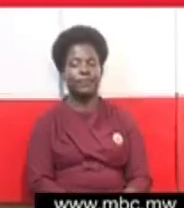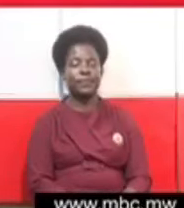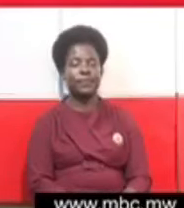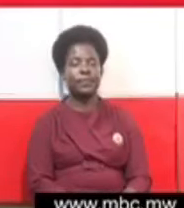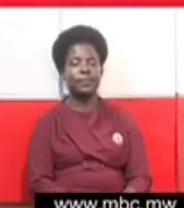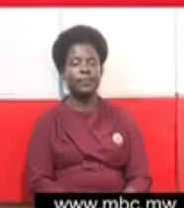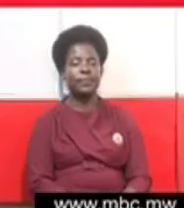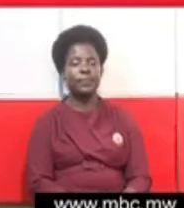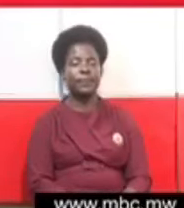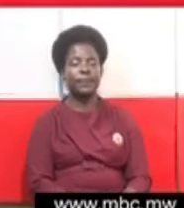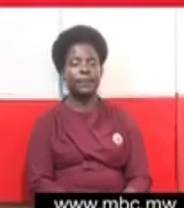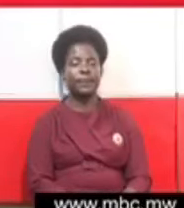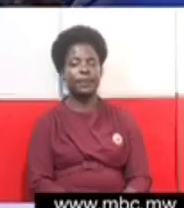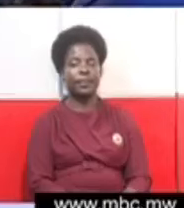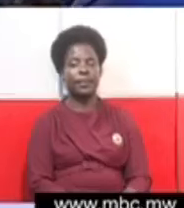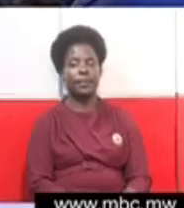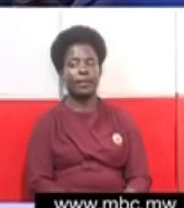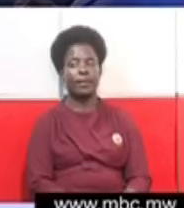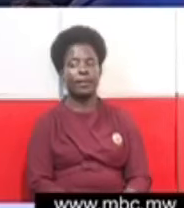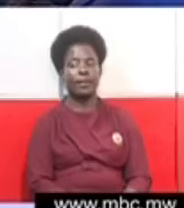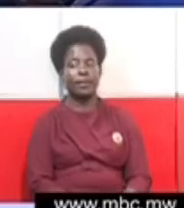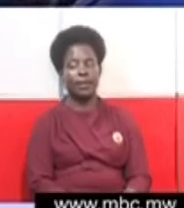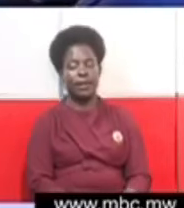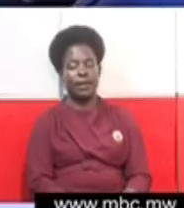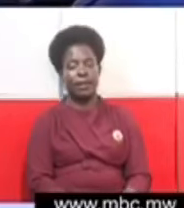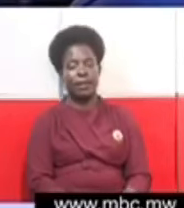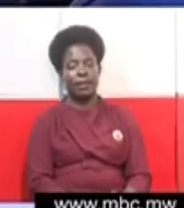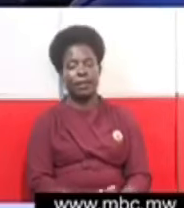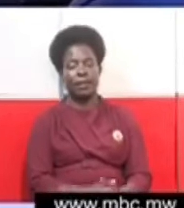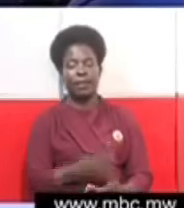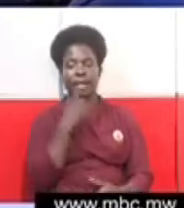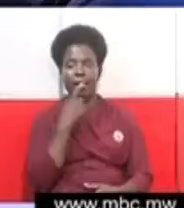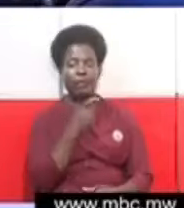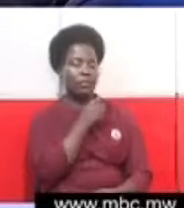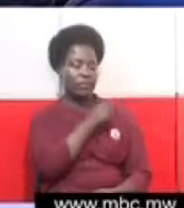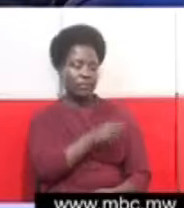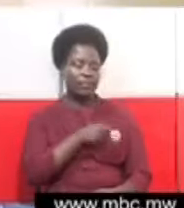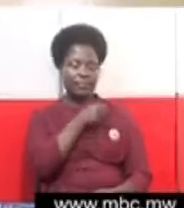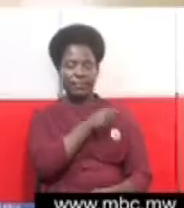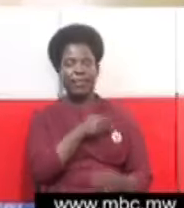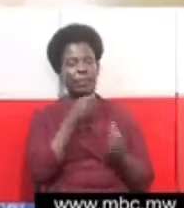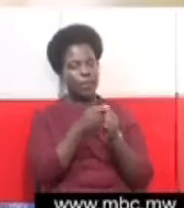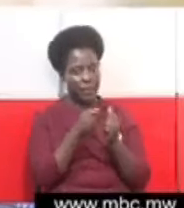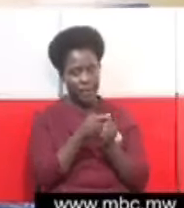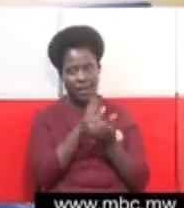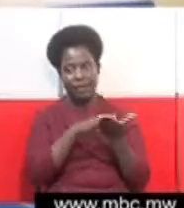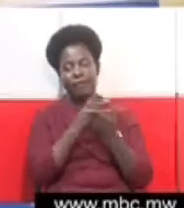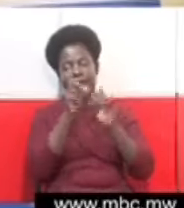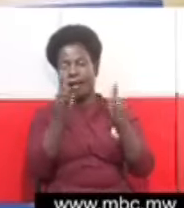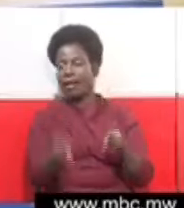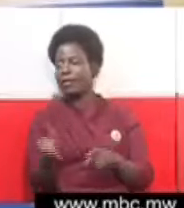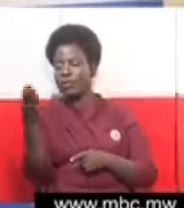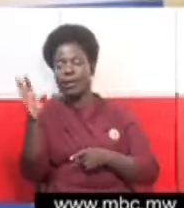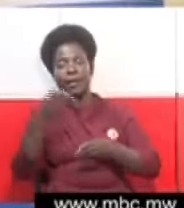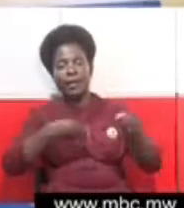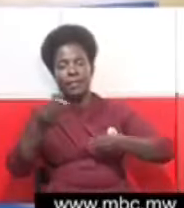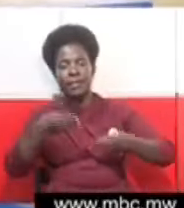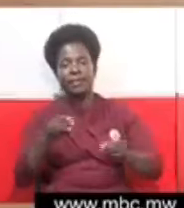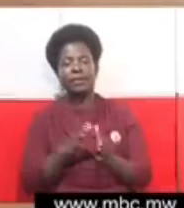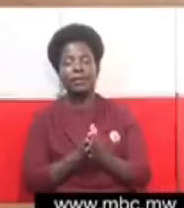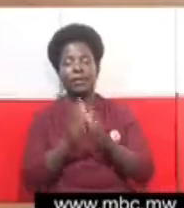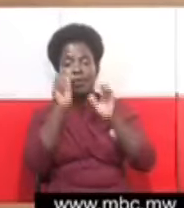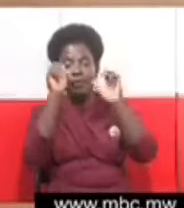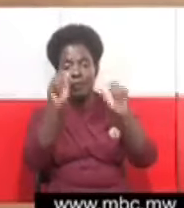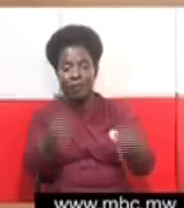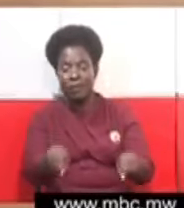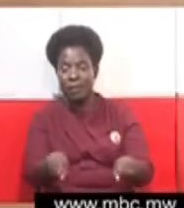lonjezo nsodoka. Asezani adinzodandaulitsa kuti anthu ena ochita business sakumalola anthu